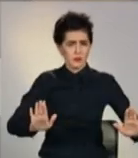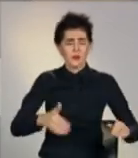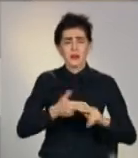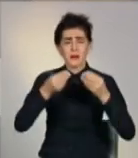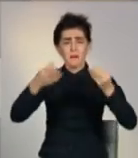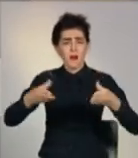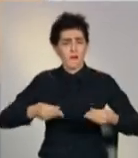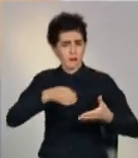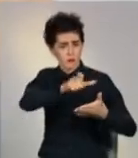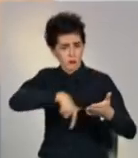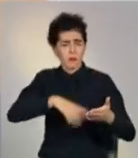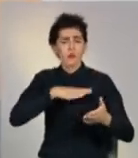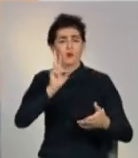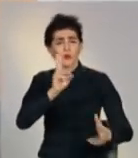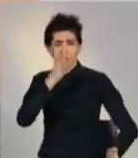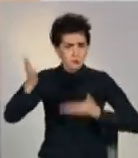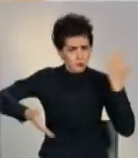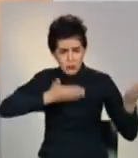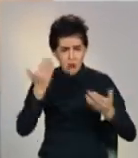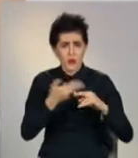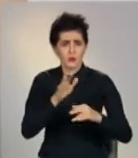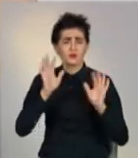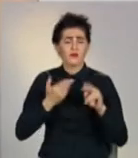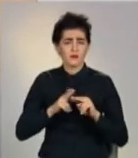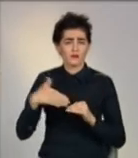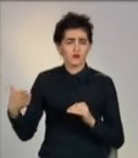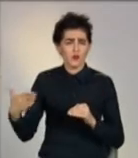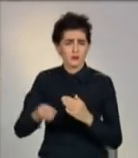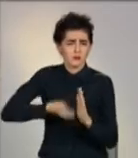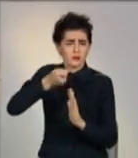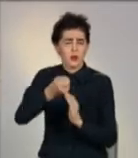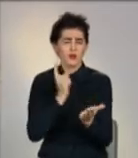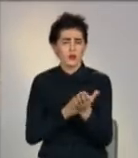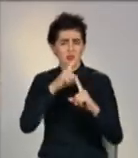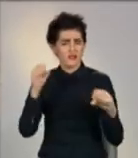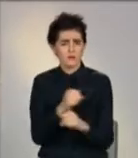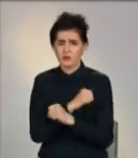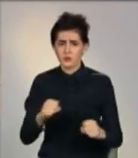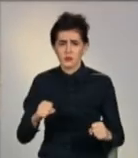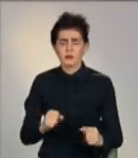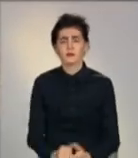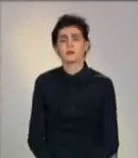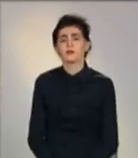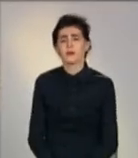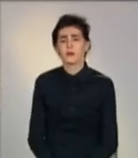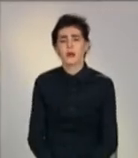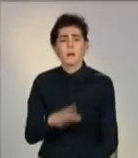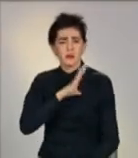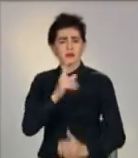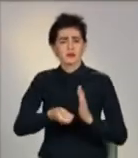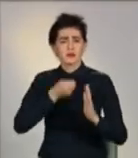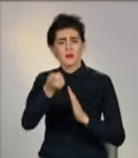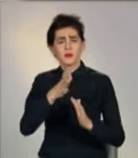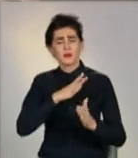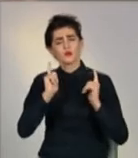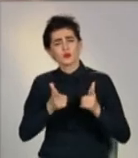пакети з бюлетенями хтось розпаковував, сторона позивача не змогла. Ваша вимога позовної заяви ґрунтувалася на тому,